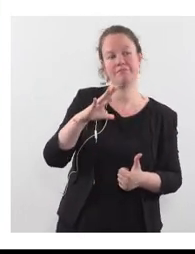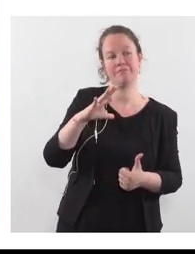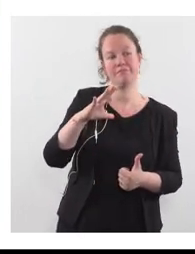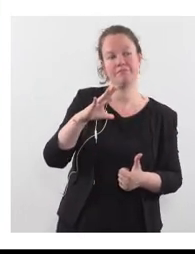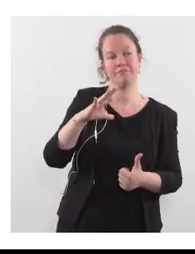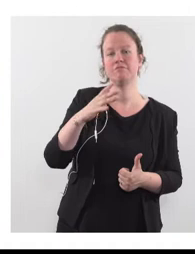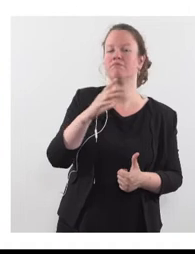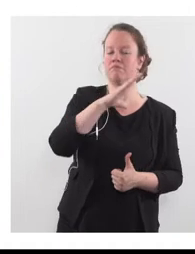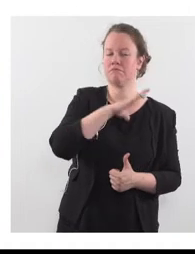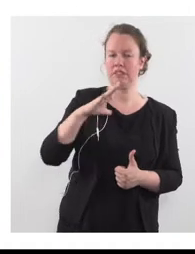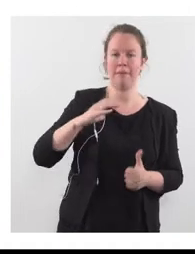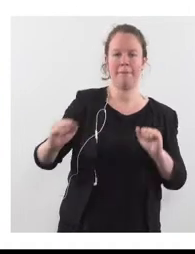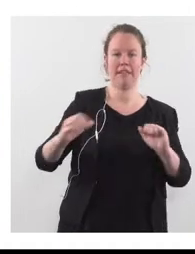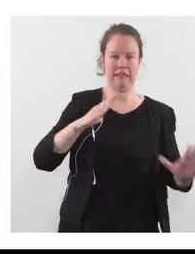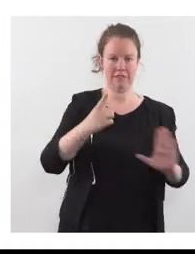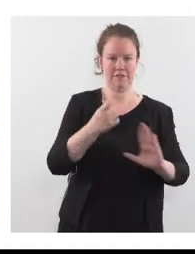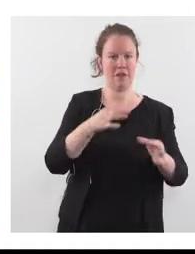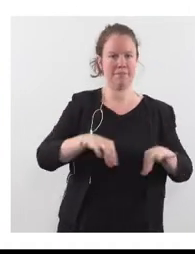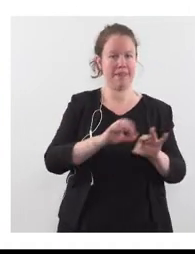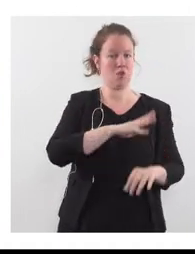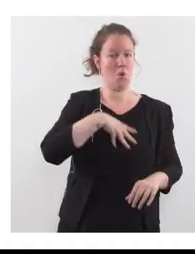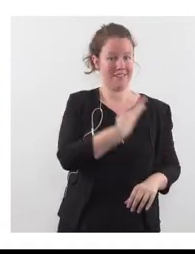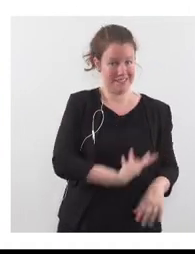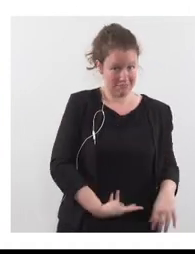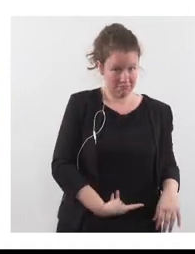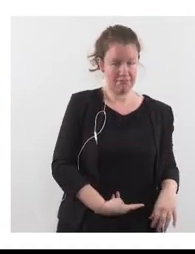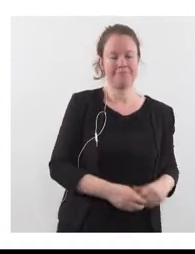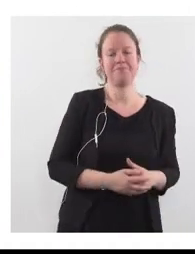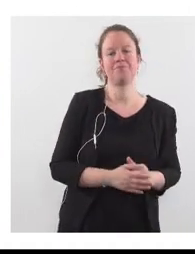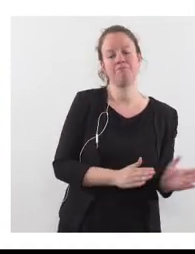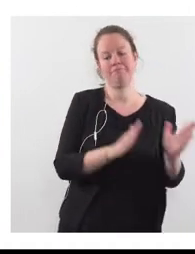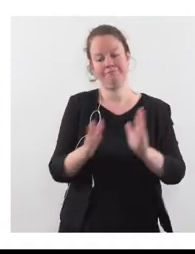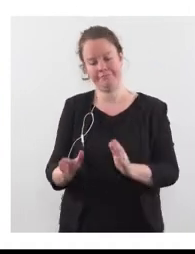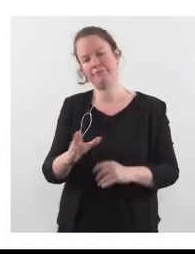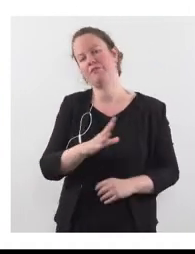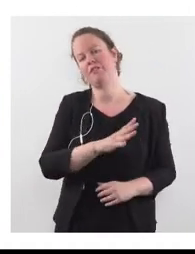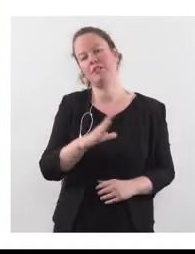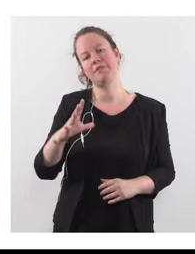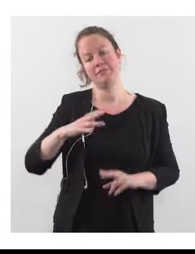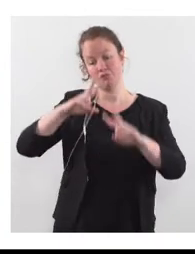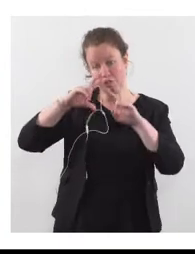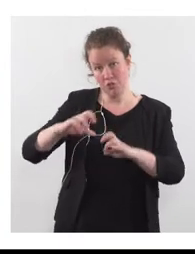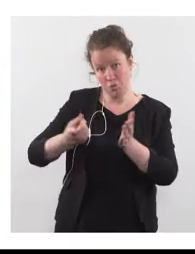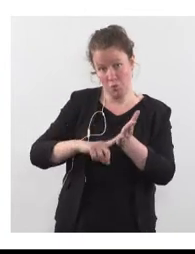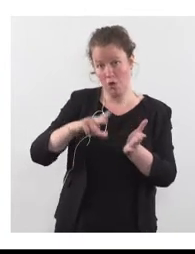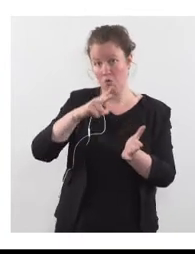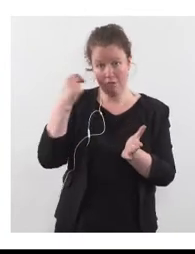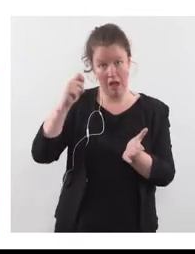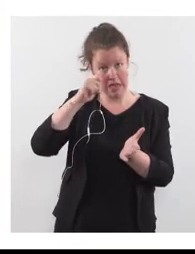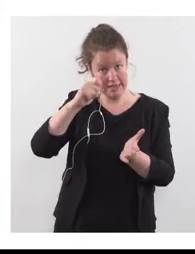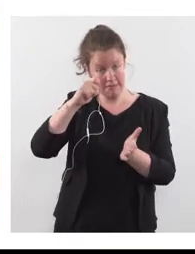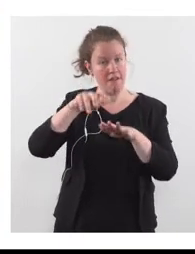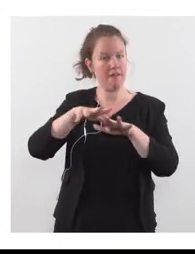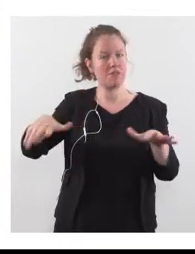Simonović-Envalter, médiatrice de la République de Croatie, et Romanita Lordace, chercheuse en droit humain, experte du réseau